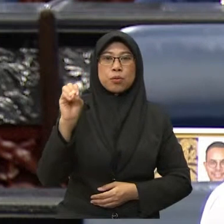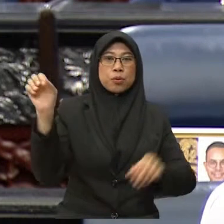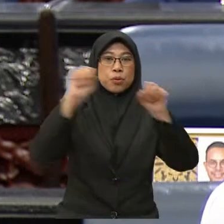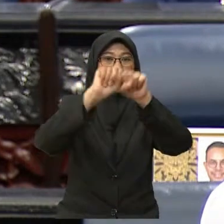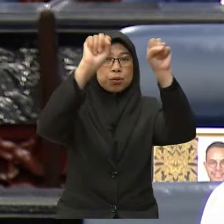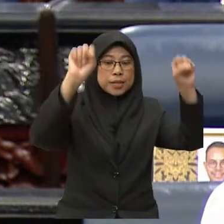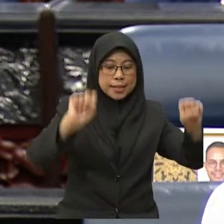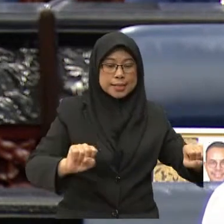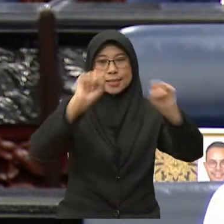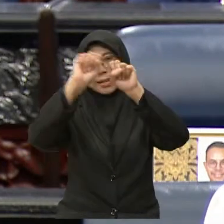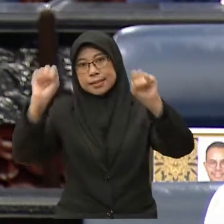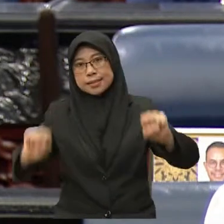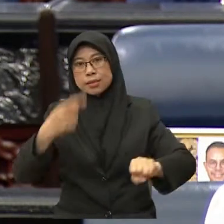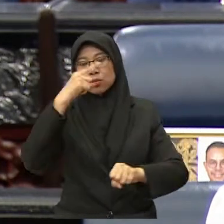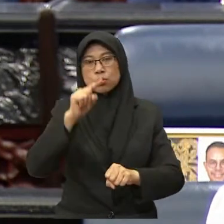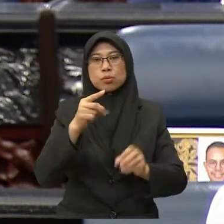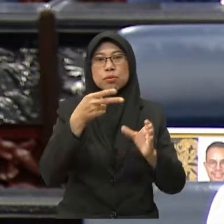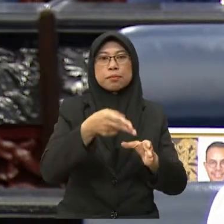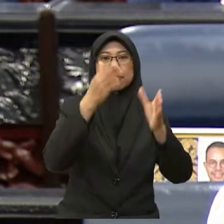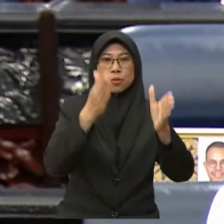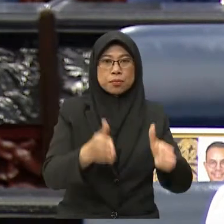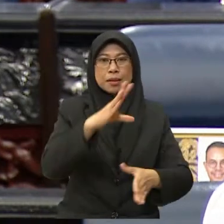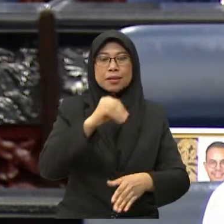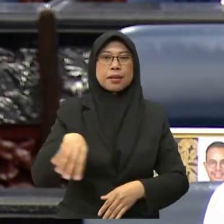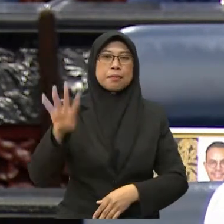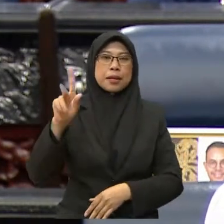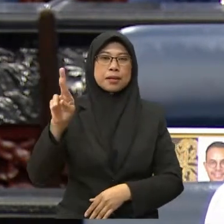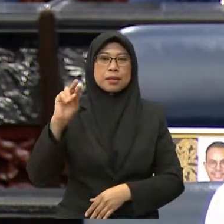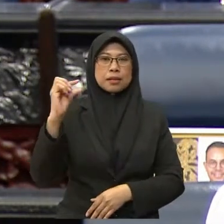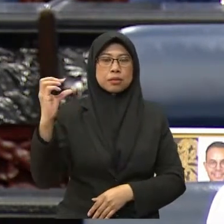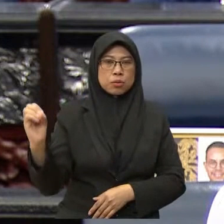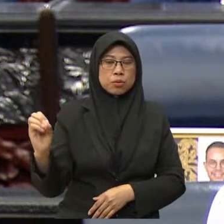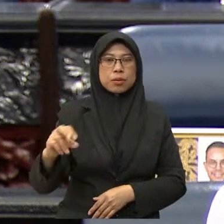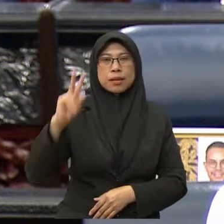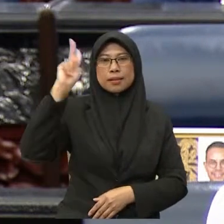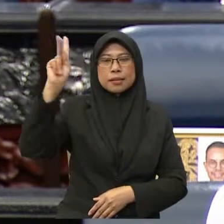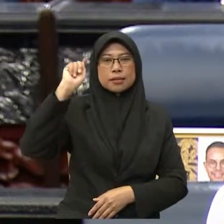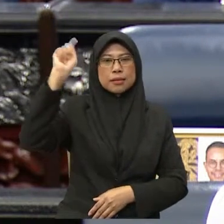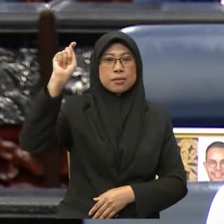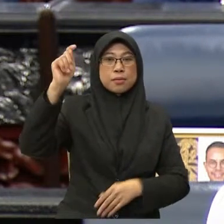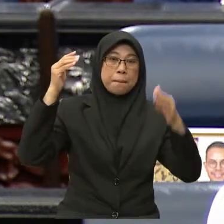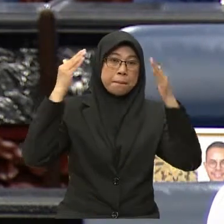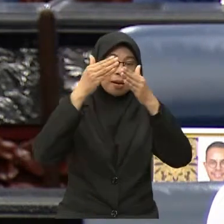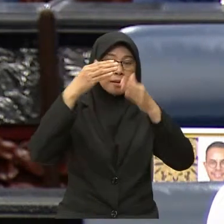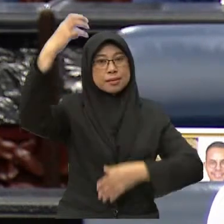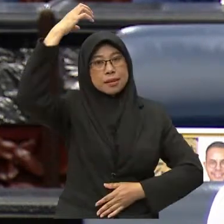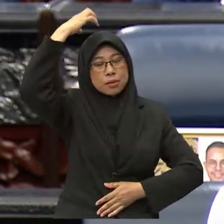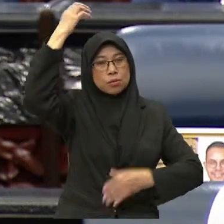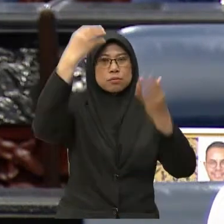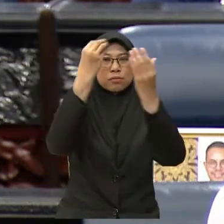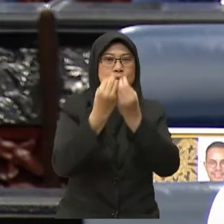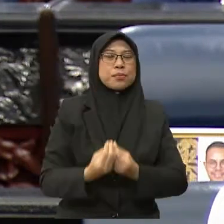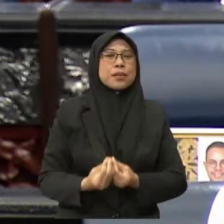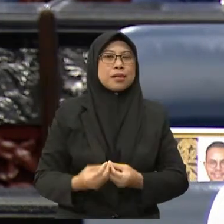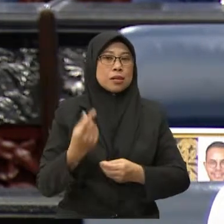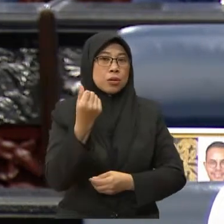stesen iaitu untuk penumpang dan kargo di 4 negeri iaitu Kelantan, Terengganu, Pahang dan Selangor masih kekal dengan jumlah